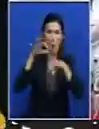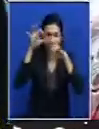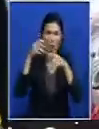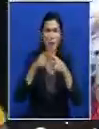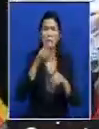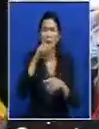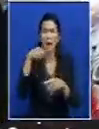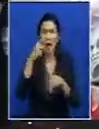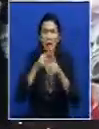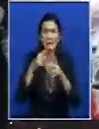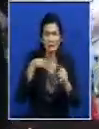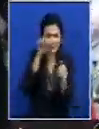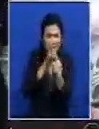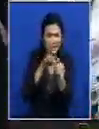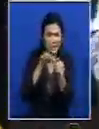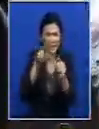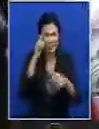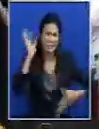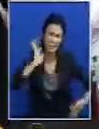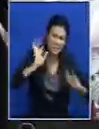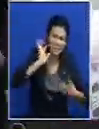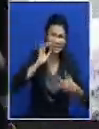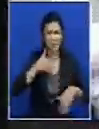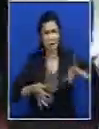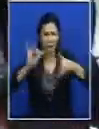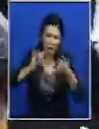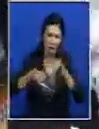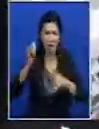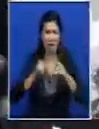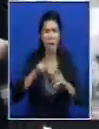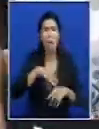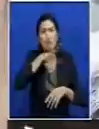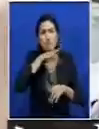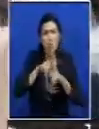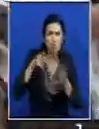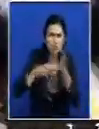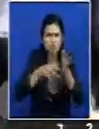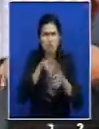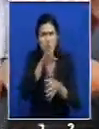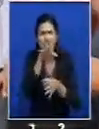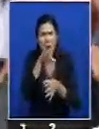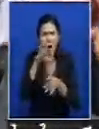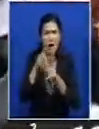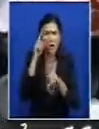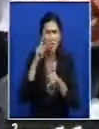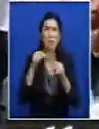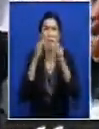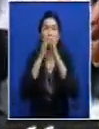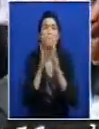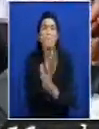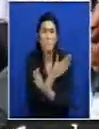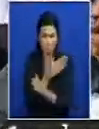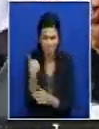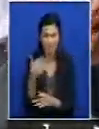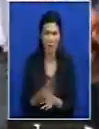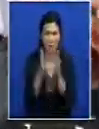รือว่าใครสักรูปหนุมานก็จะกระโดดโลดเต้นตีลังกาหรือว่าหมูป่าก็จะวิ่งนะคะแล้วก็แผ่เสียงร้องวิ่งเข้าหาหลวงพ่